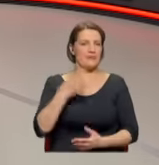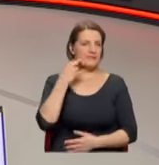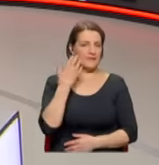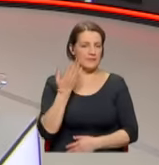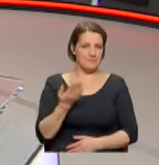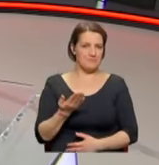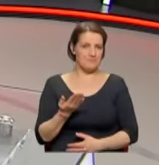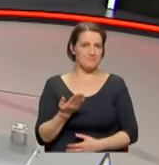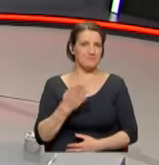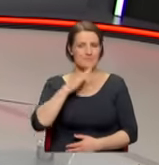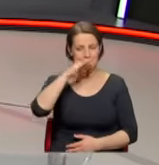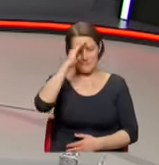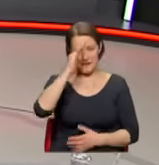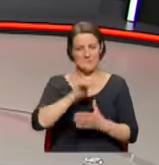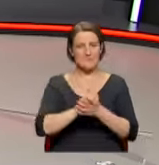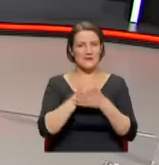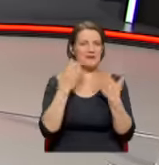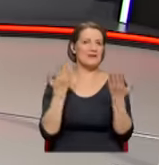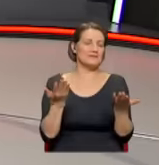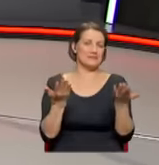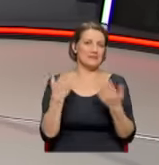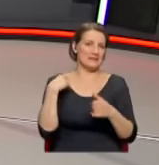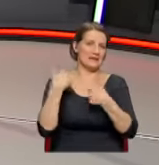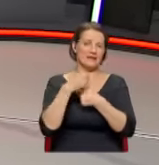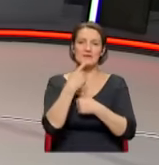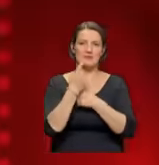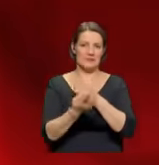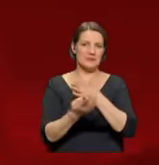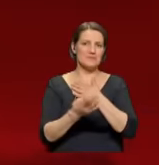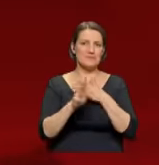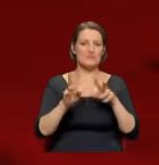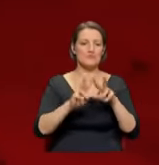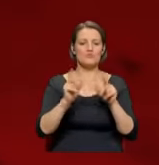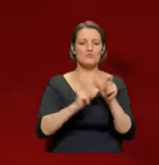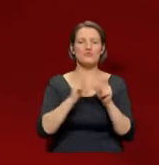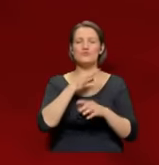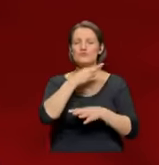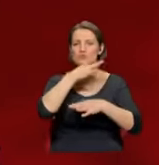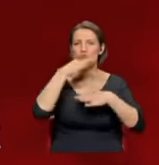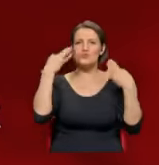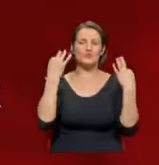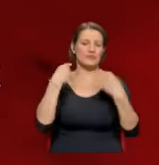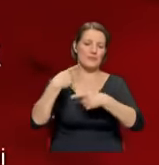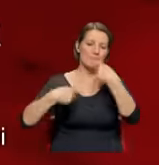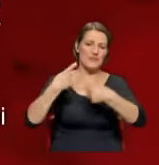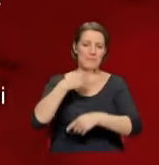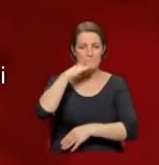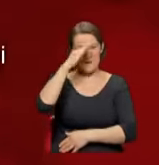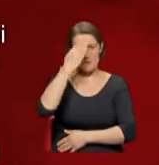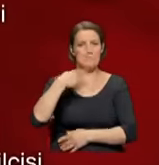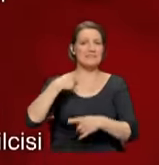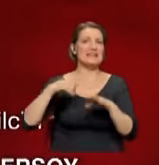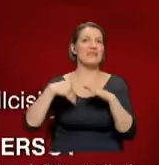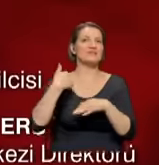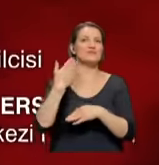Efendim, bayramınız mübarek olsun. Bir kez daha söyleyeyim. Musmutlu nice bayramlara. Bizden